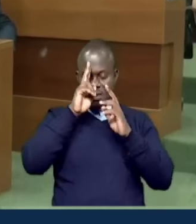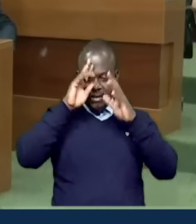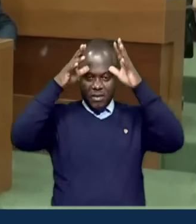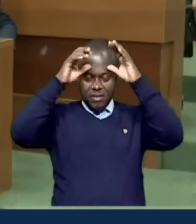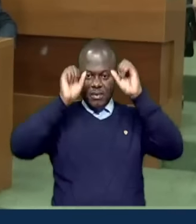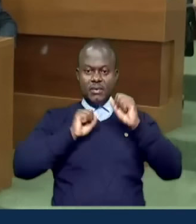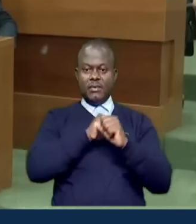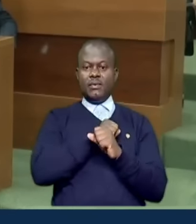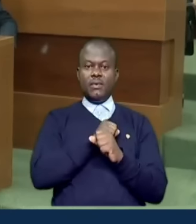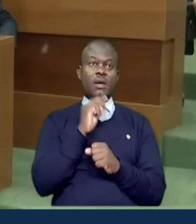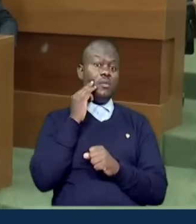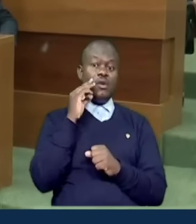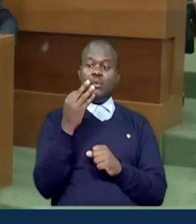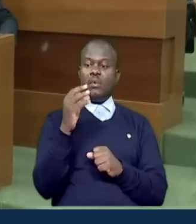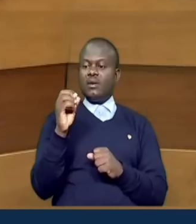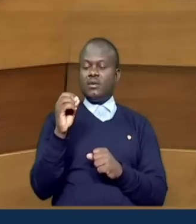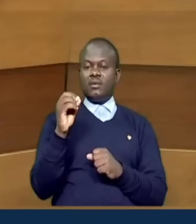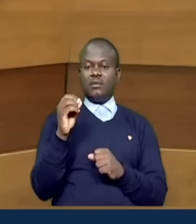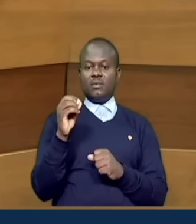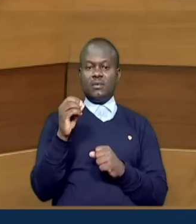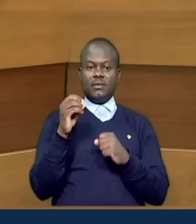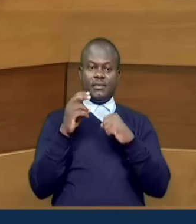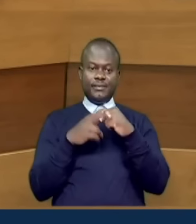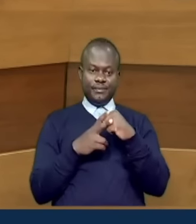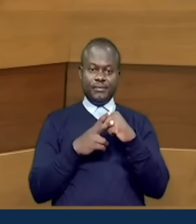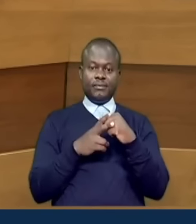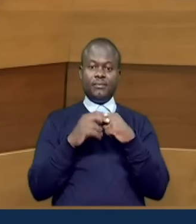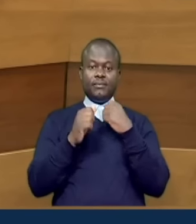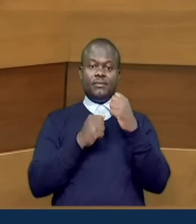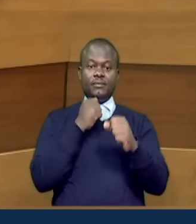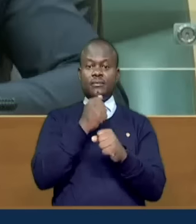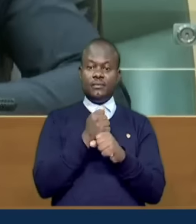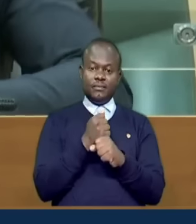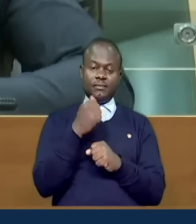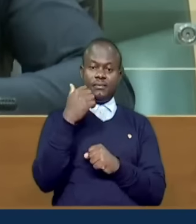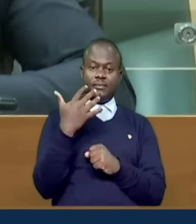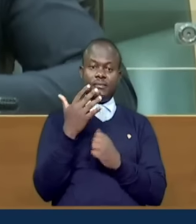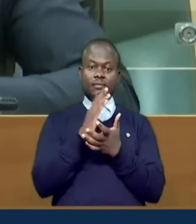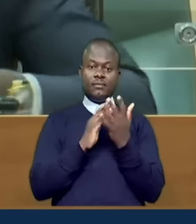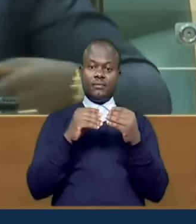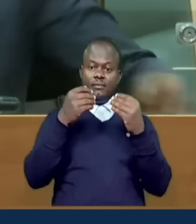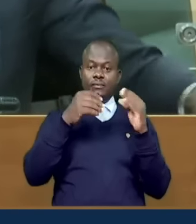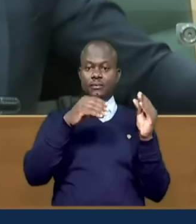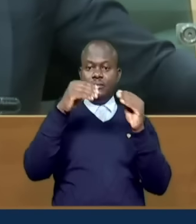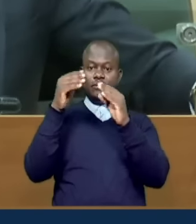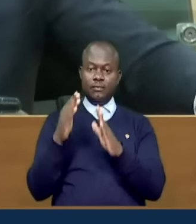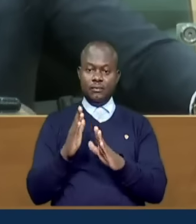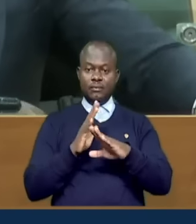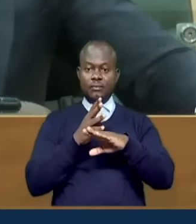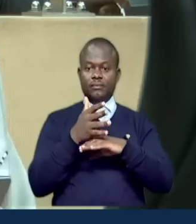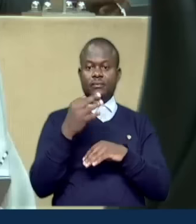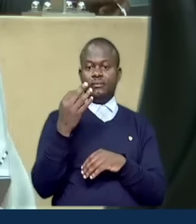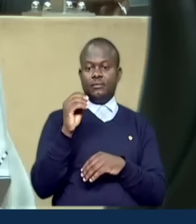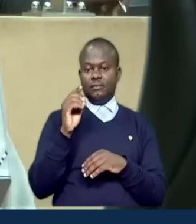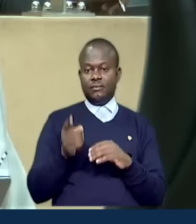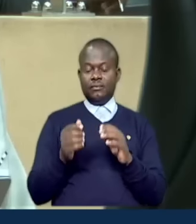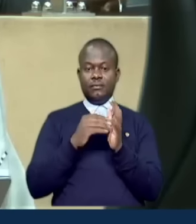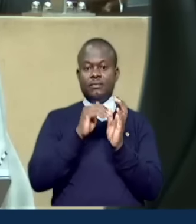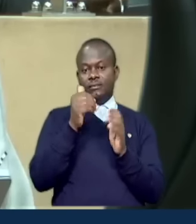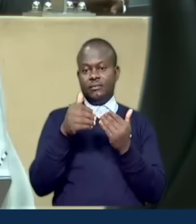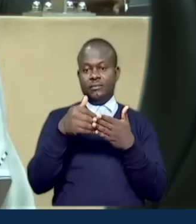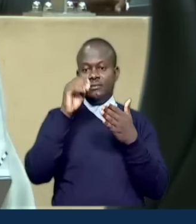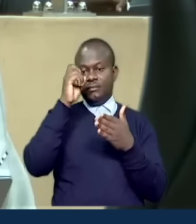kuri miliyoni 370 z'amapoundi akubiye muri amasezerano y'imyaka 5 hari azahabwa abawimukira n'impunzi basaga 130 ndetse andi